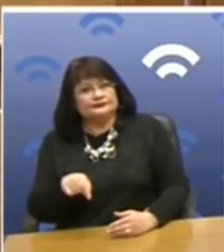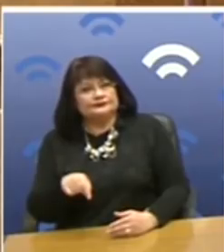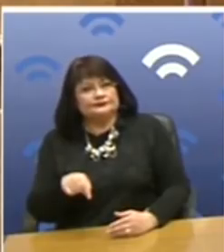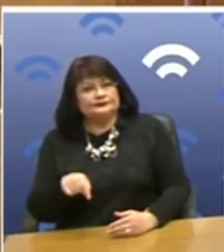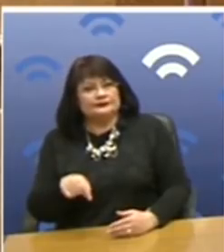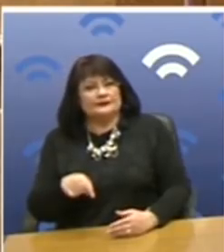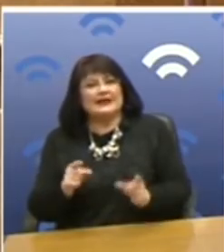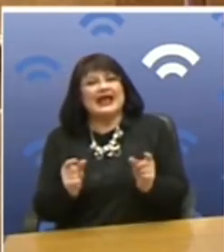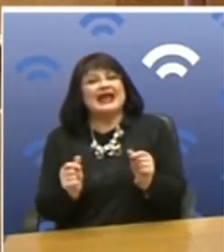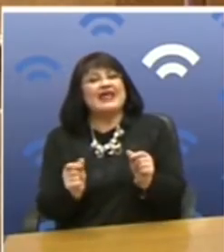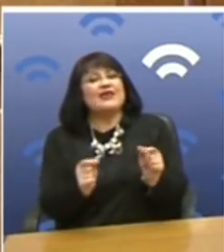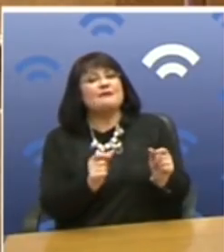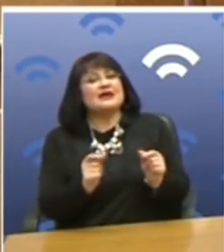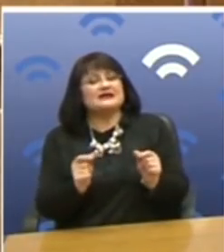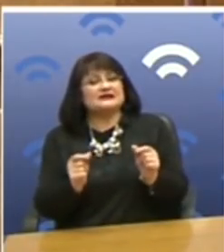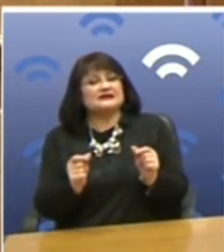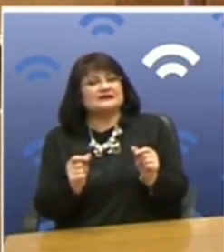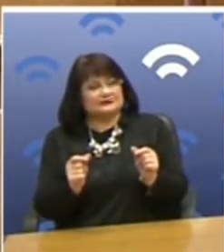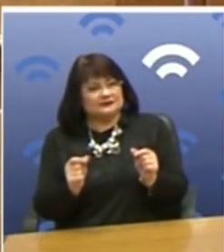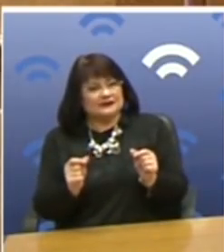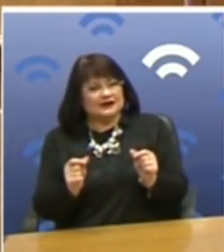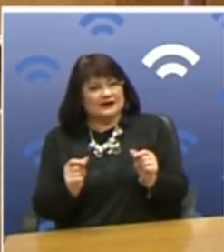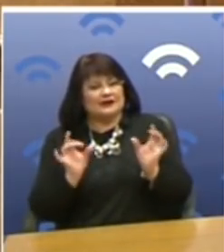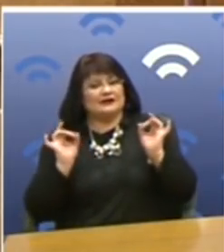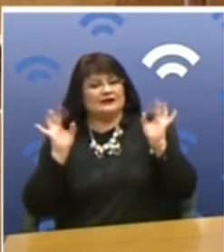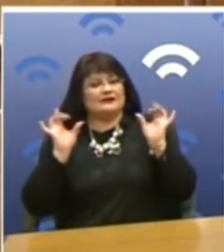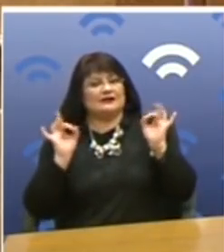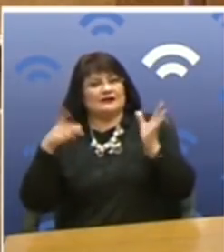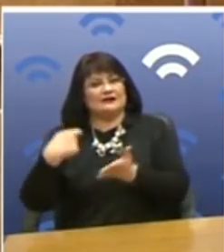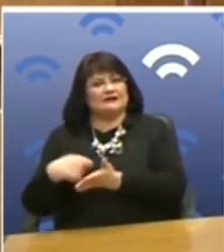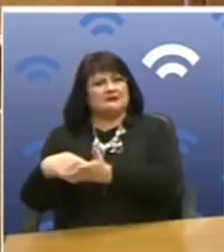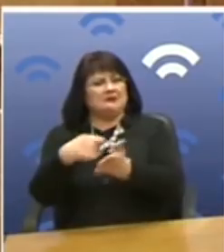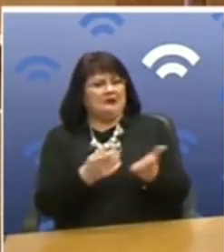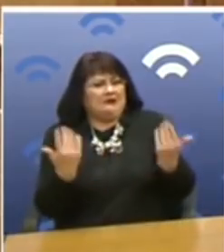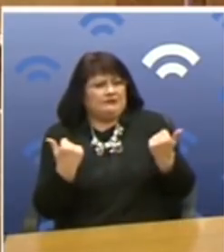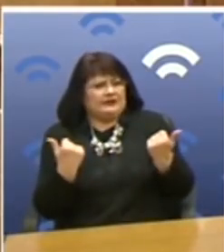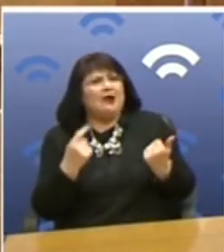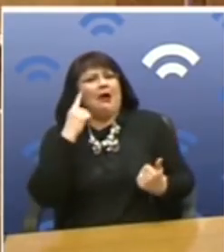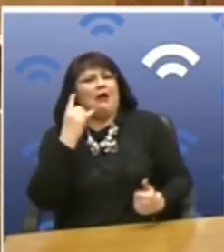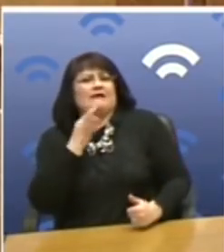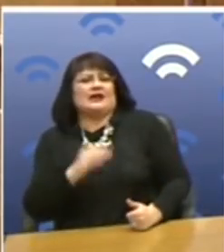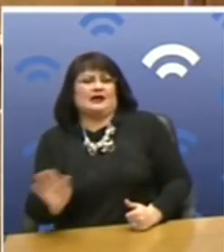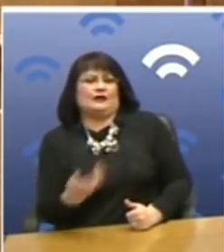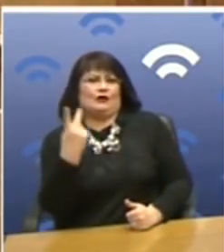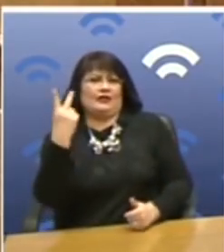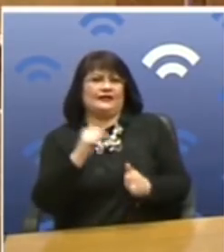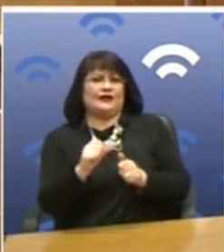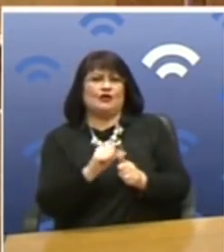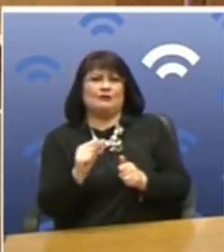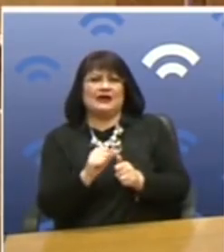ευνοϊκών ρυθμίσεων, απαλλαγών και χρηματοδότησης οι ίδιοι επιχειρηματίες. Μέσα σε 2 μήνες δώσατε